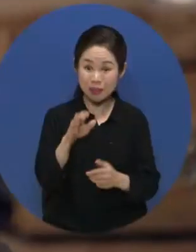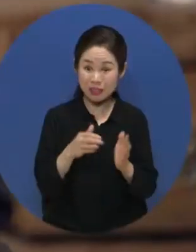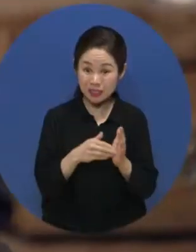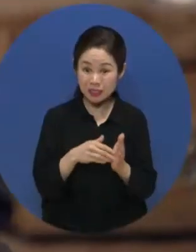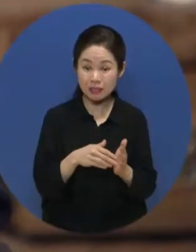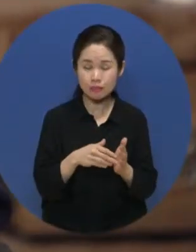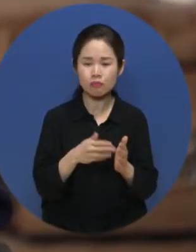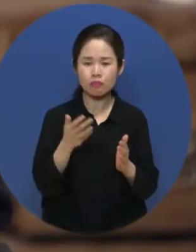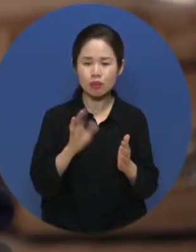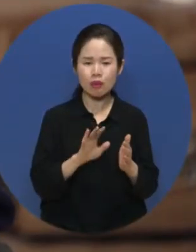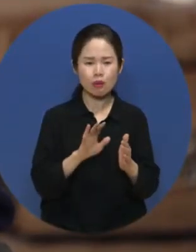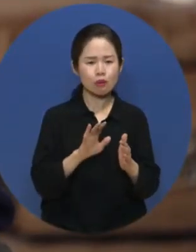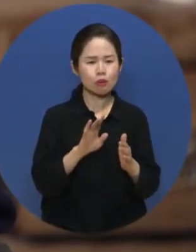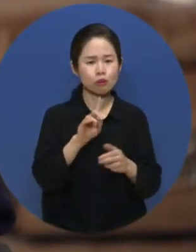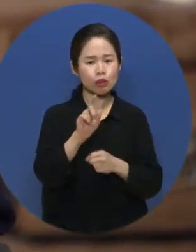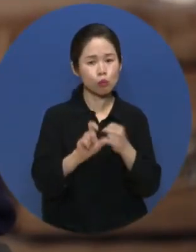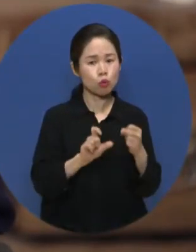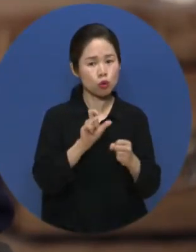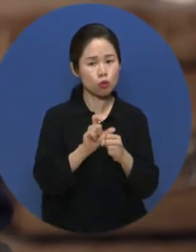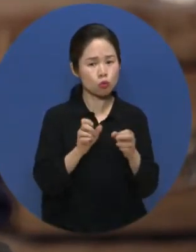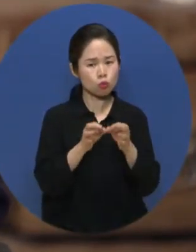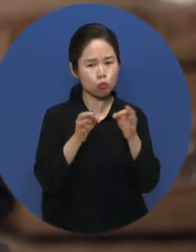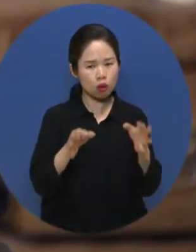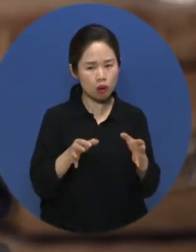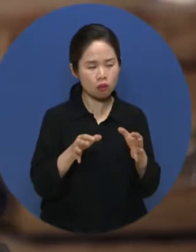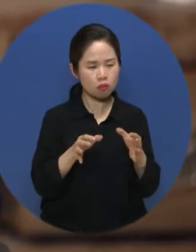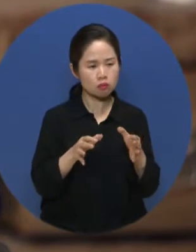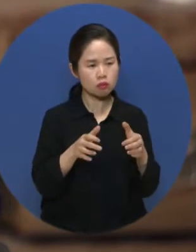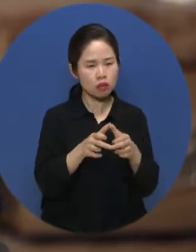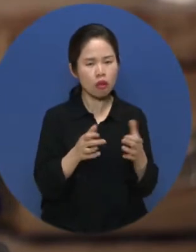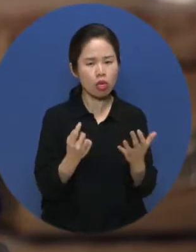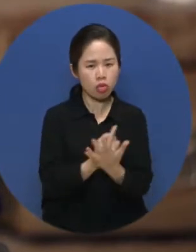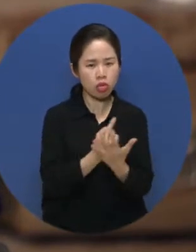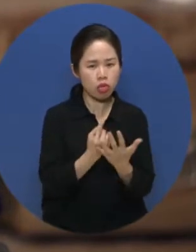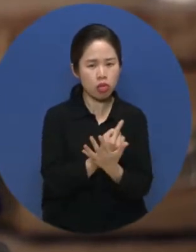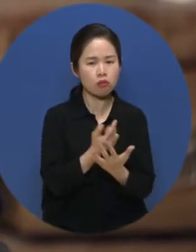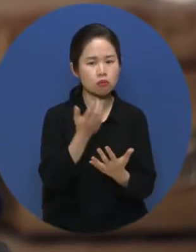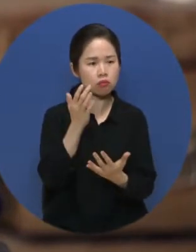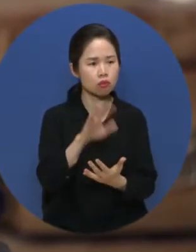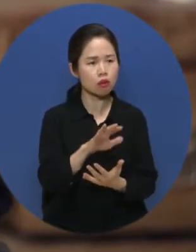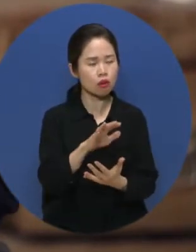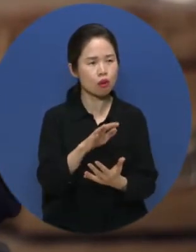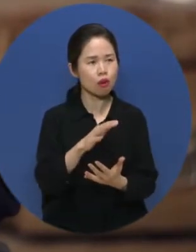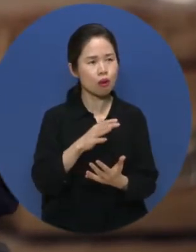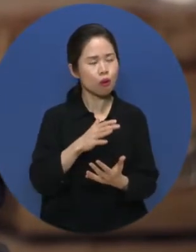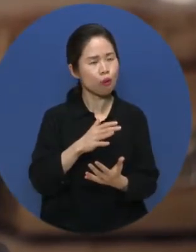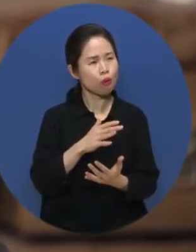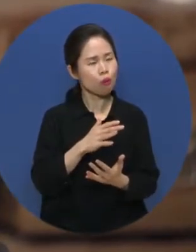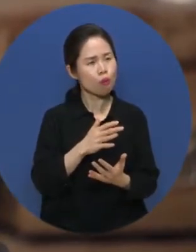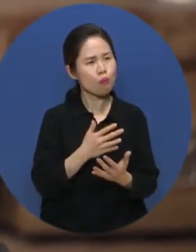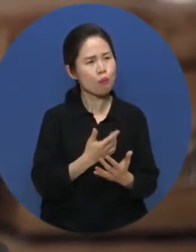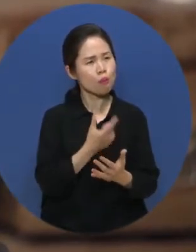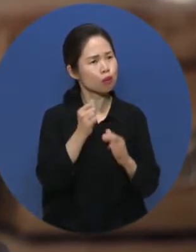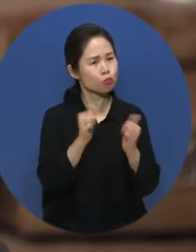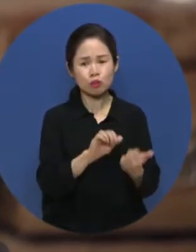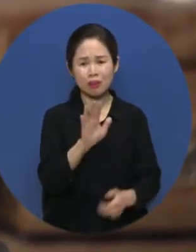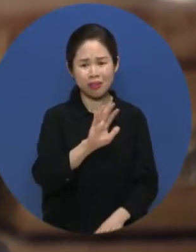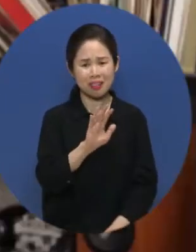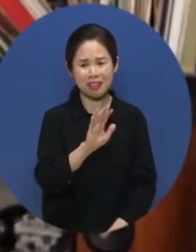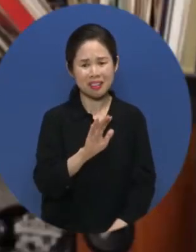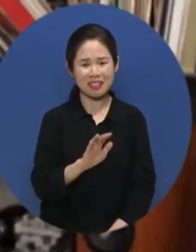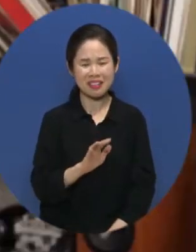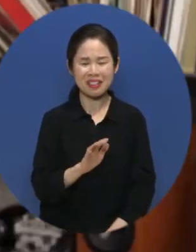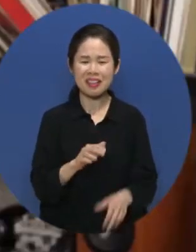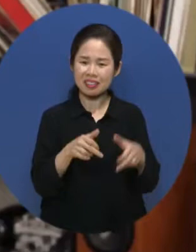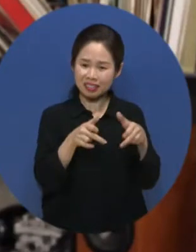제 15년 정도 한 번도 저보다 나이 많은 분은 장례식을 간 적이 없어요. 예. 그만큼 장애와 그 수명과의